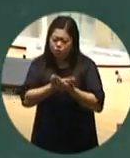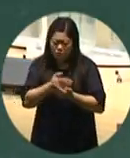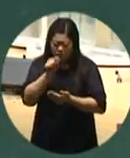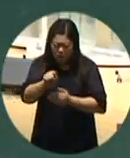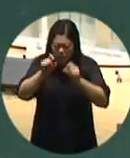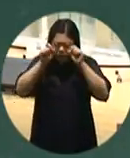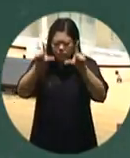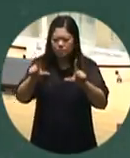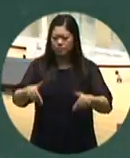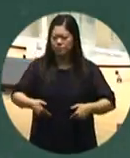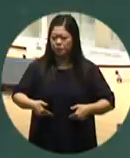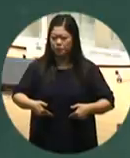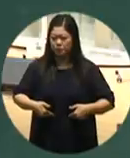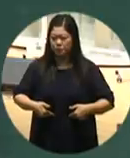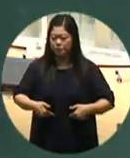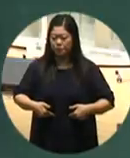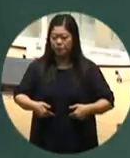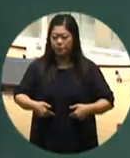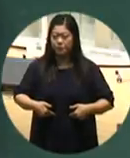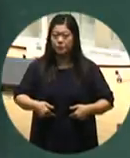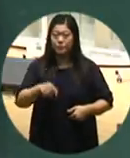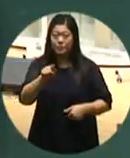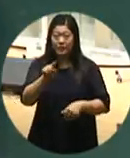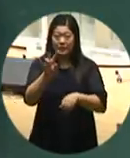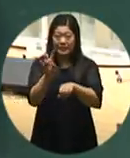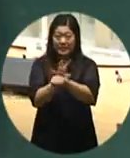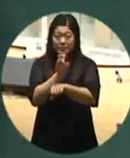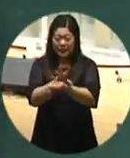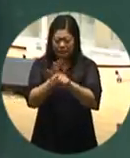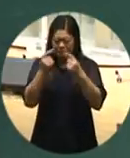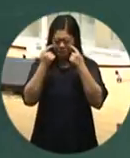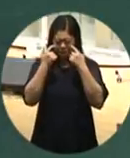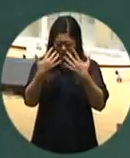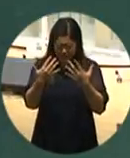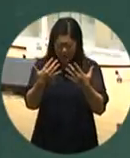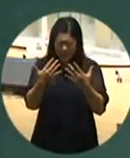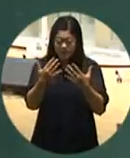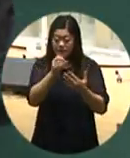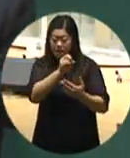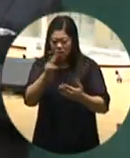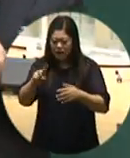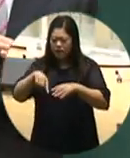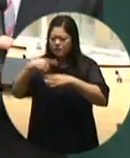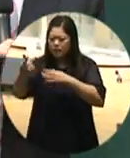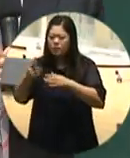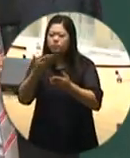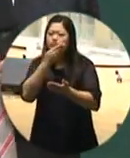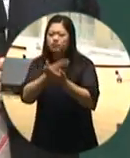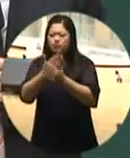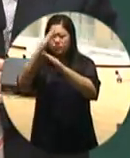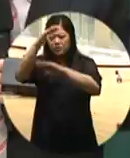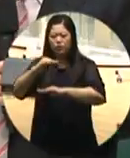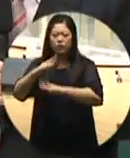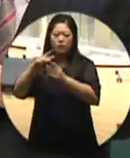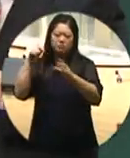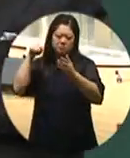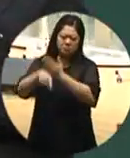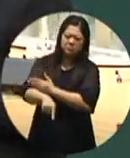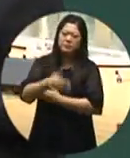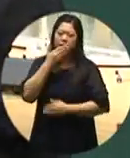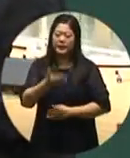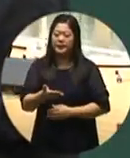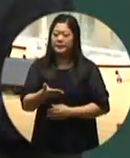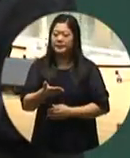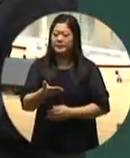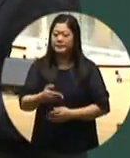realize. 이걸 발견해야 우리 이쪽 부분으로 바로 들어가게 되죠. Only when you realize what I'm going to say in the introduction can we go